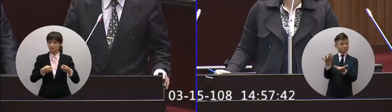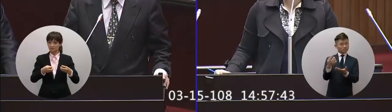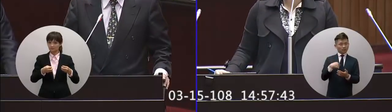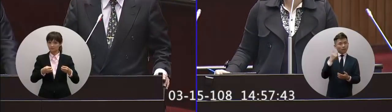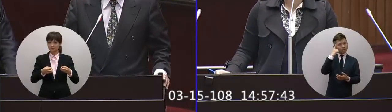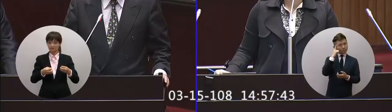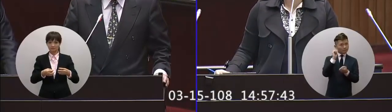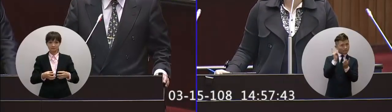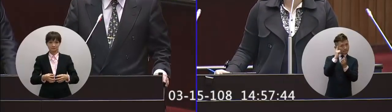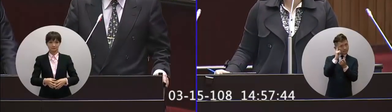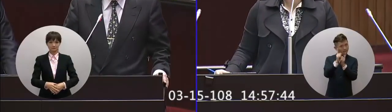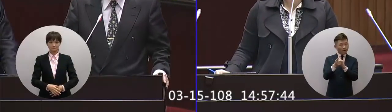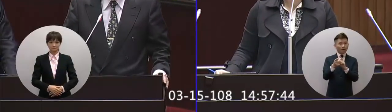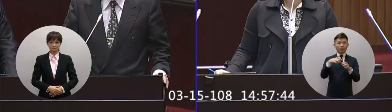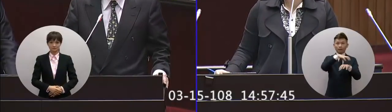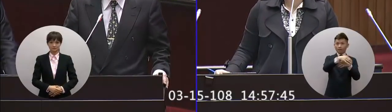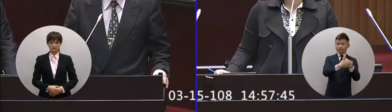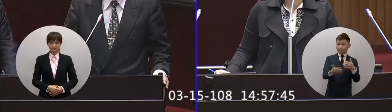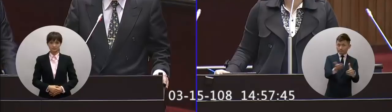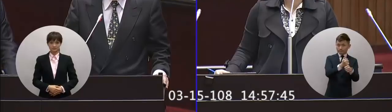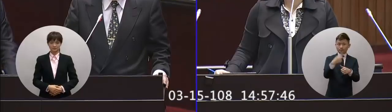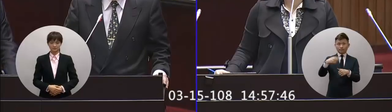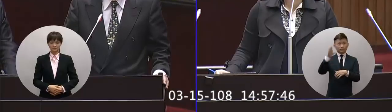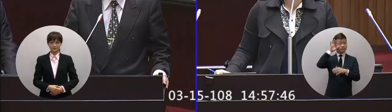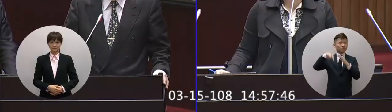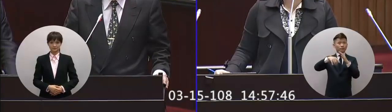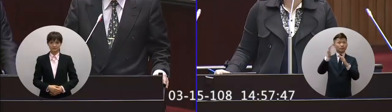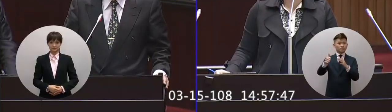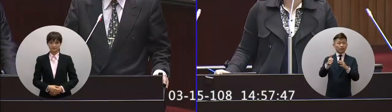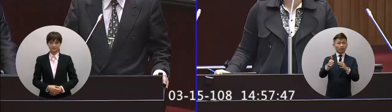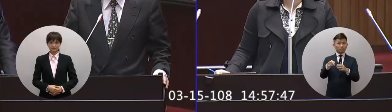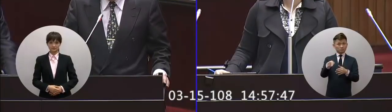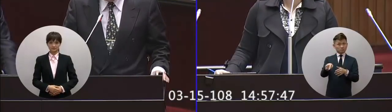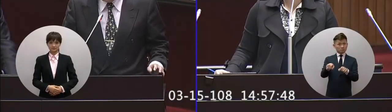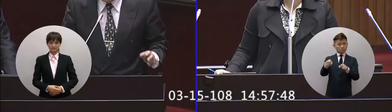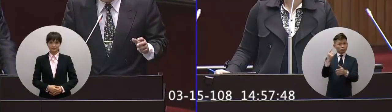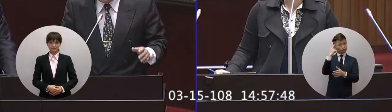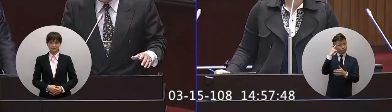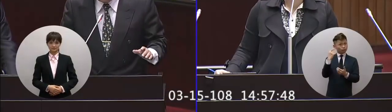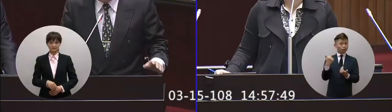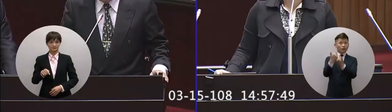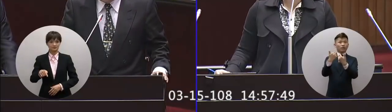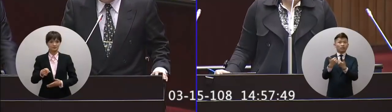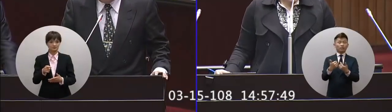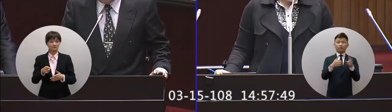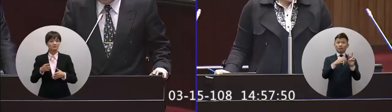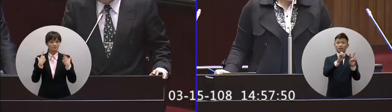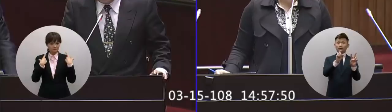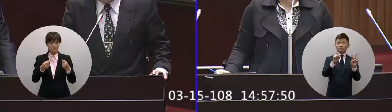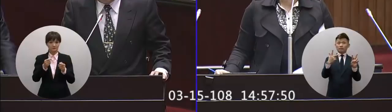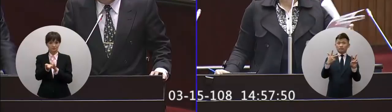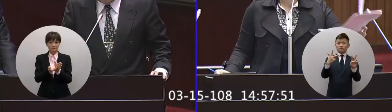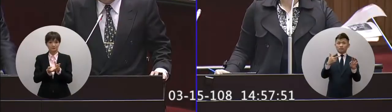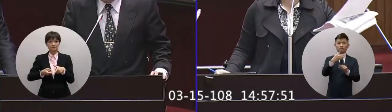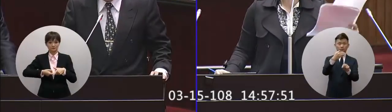解读，现在的环保署跟现在的苏院长不支持。 因为那个 2017年 本来预